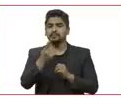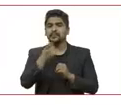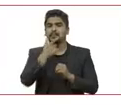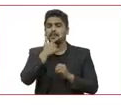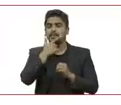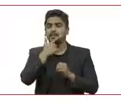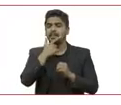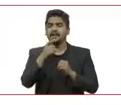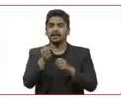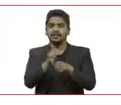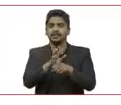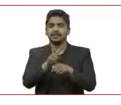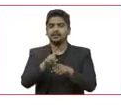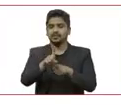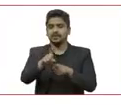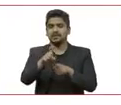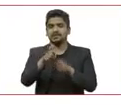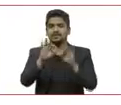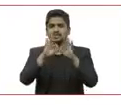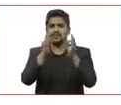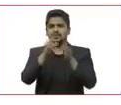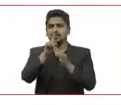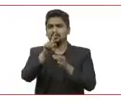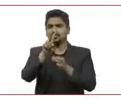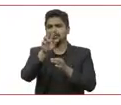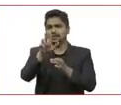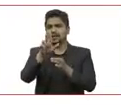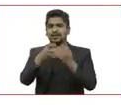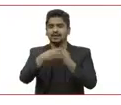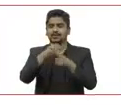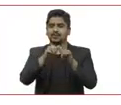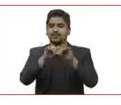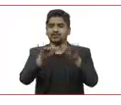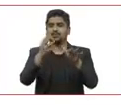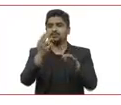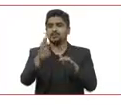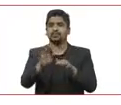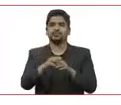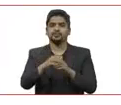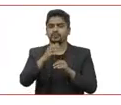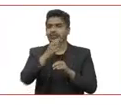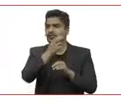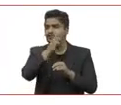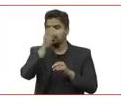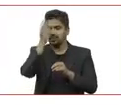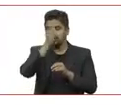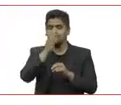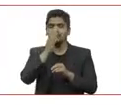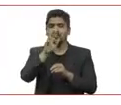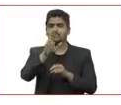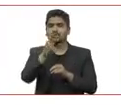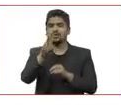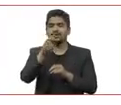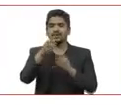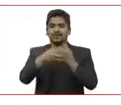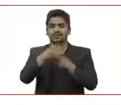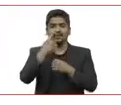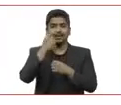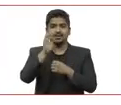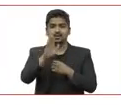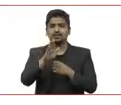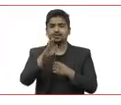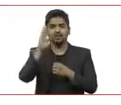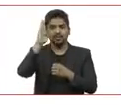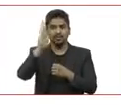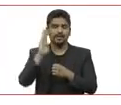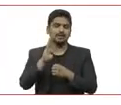बेलायती प्रजाति झन्डै विश्वका 129 देशहरूमा फैलिसकेका छन्। साउथ अफ्रिकन प्रजाति झन्डै 82 देशहरूमा देखिसकेका छन् र